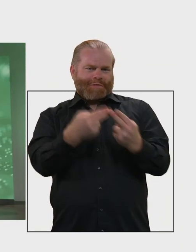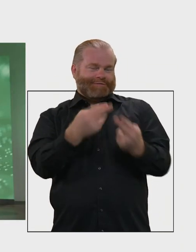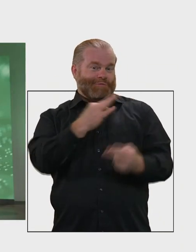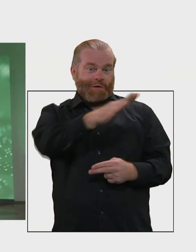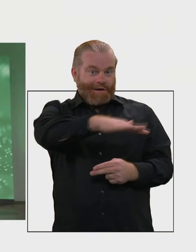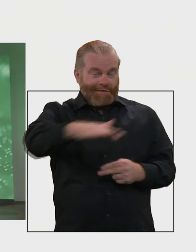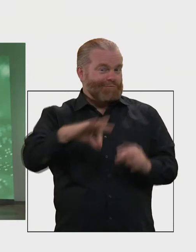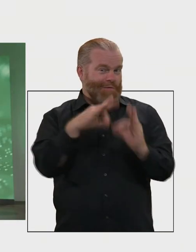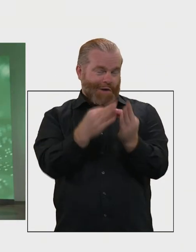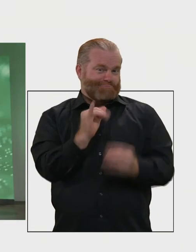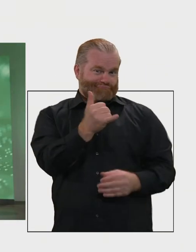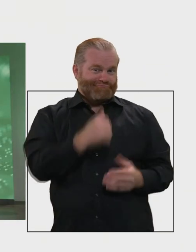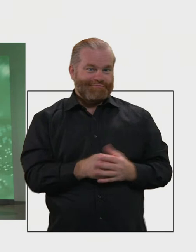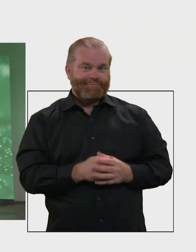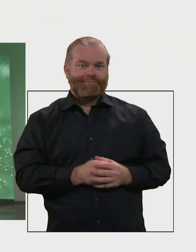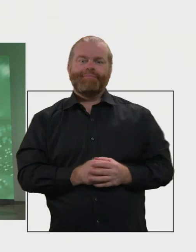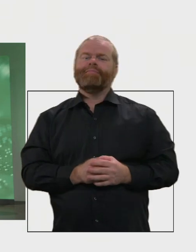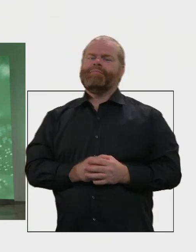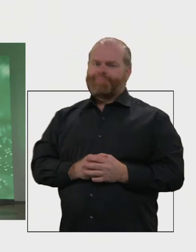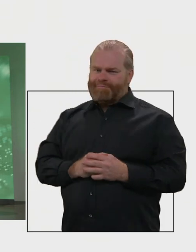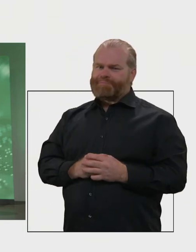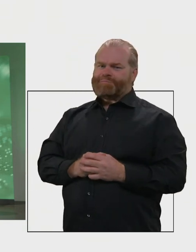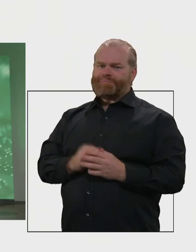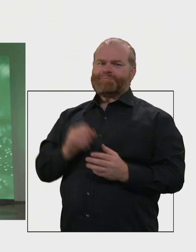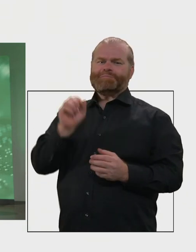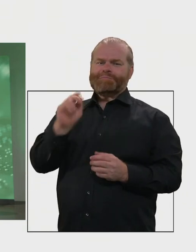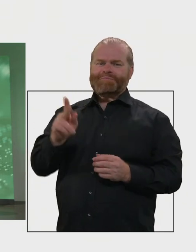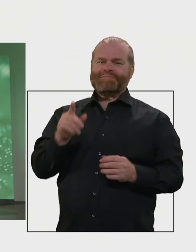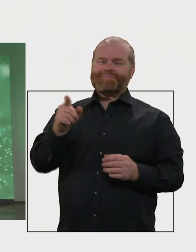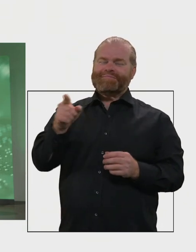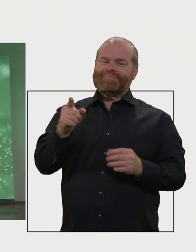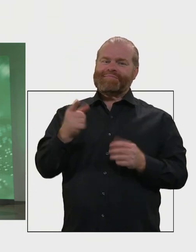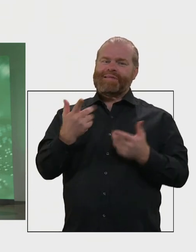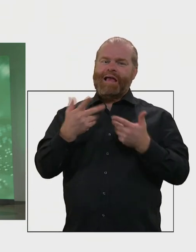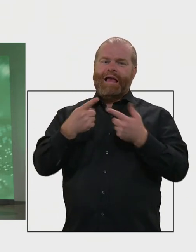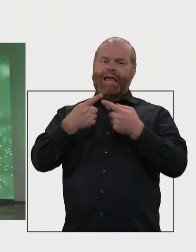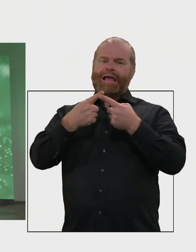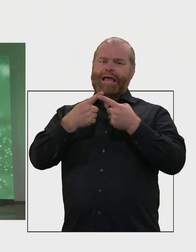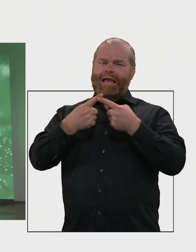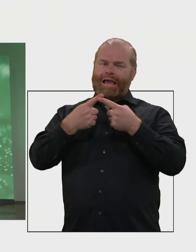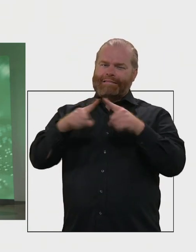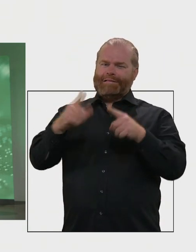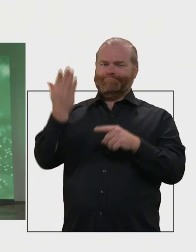ist anders als bei anderen Beratungen zu diesem Projekt?